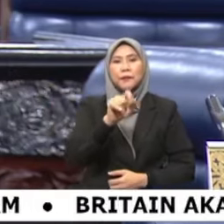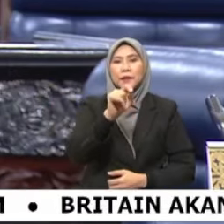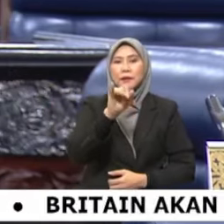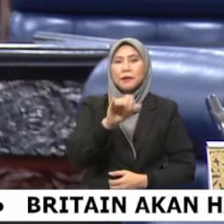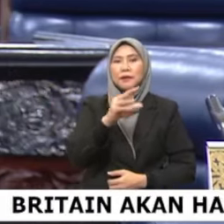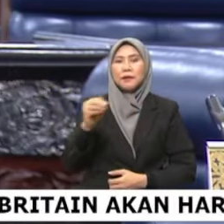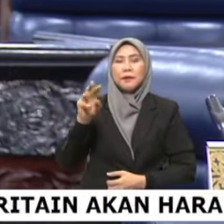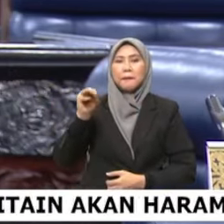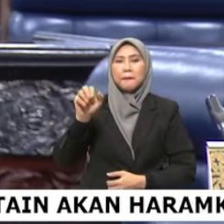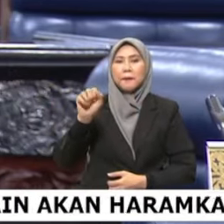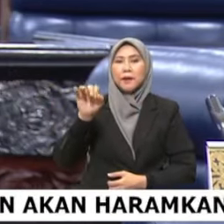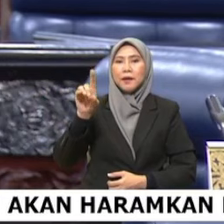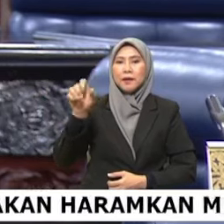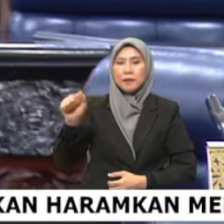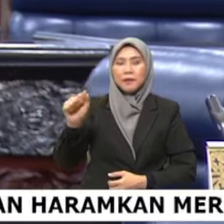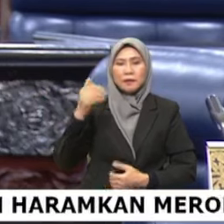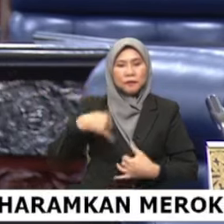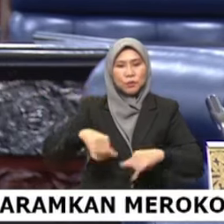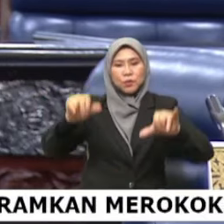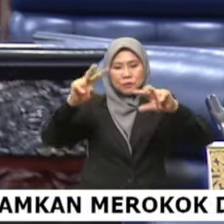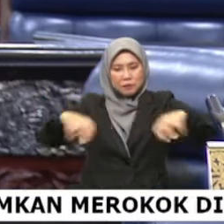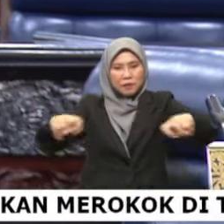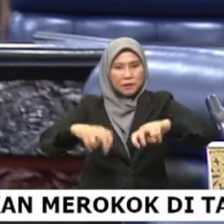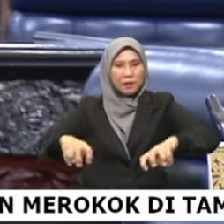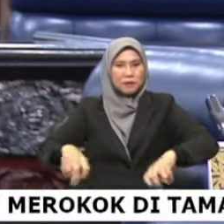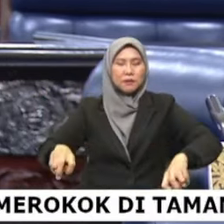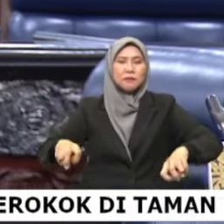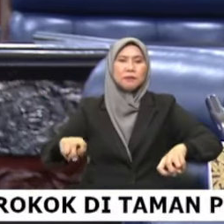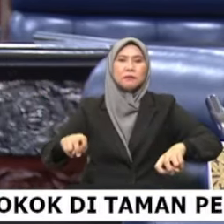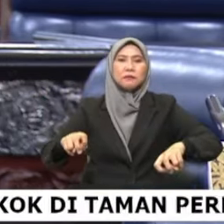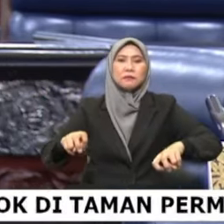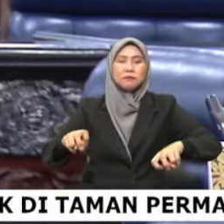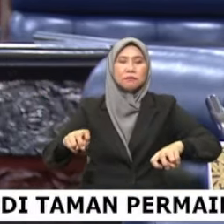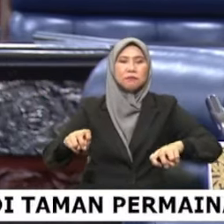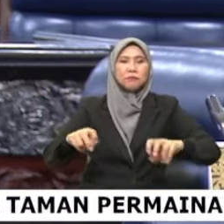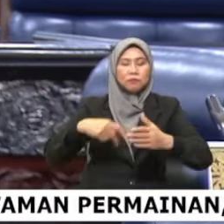akan terus mengkaji keberkesanan